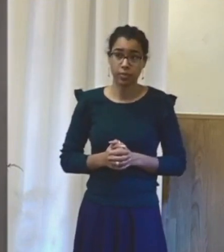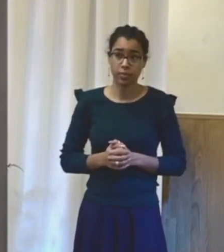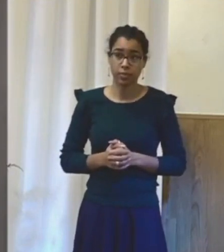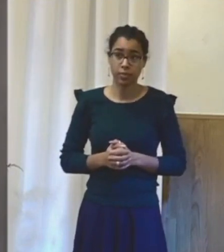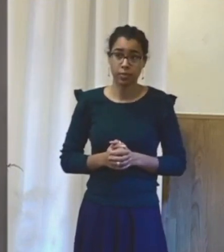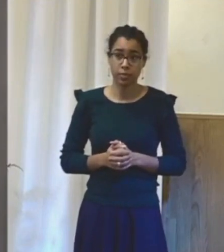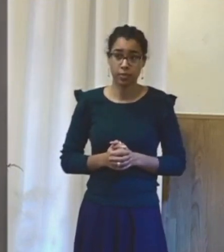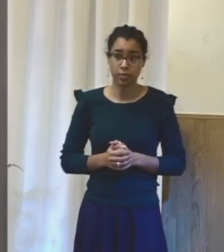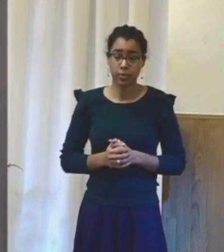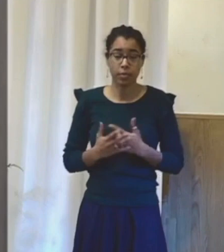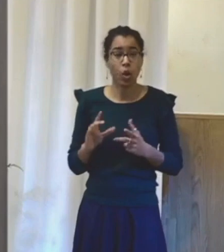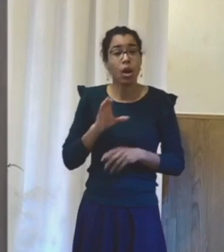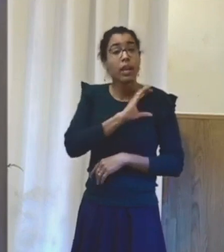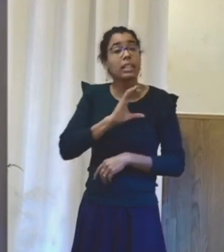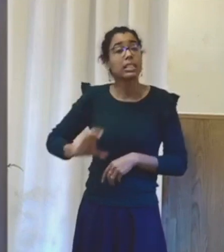Durant notre marche avec Christ,